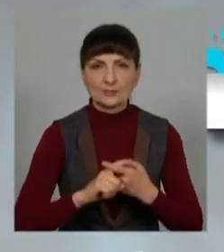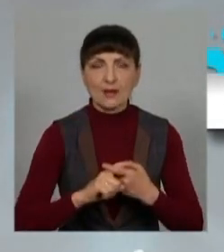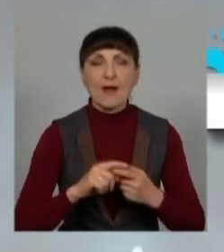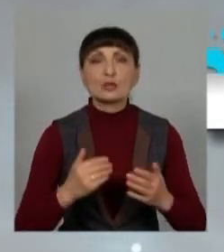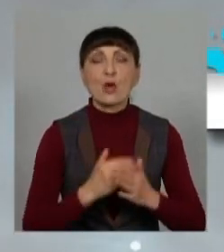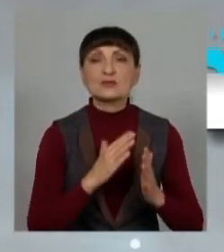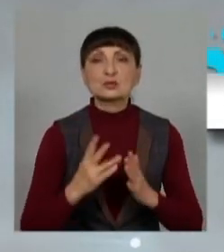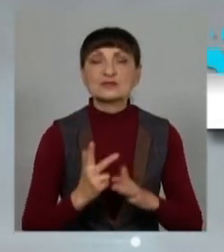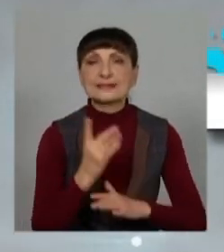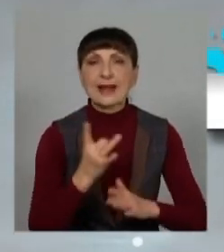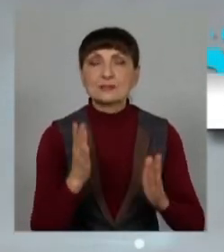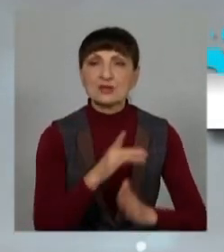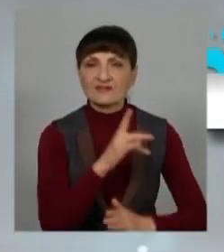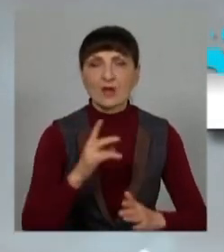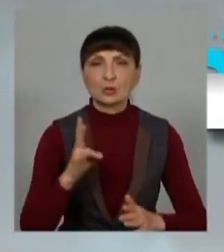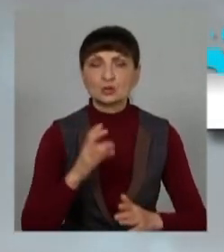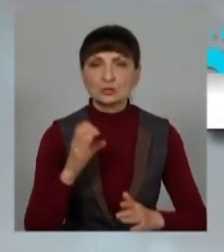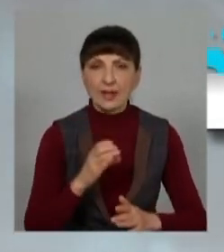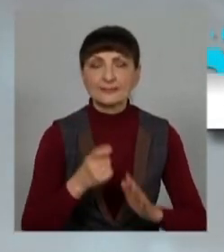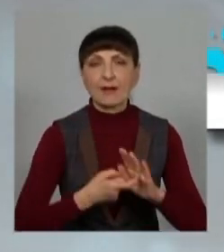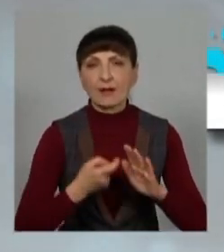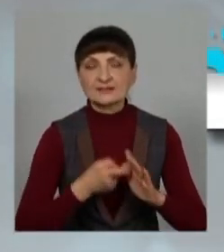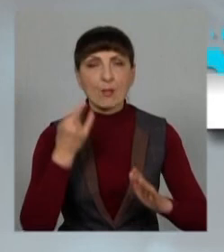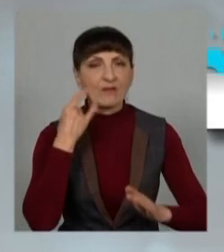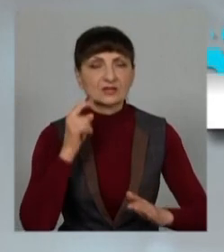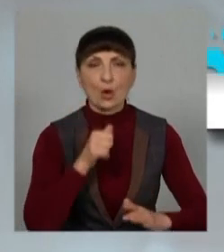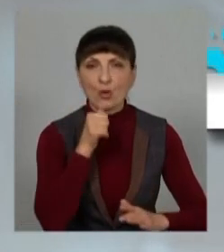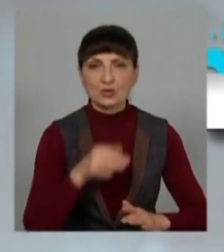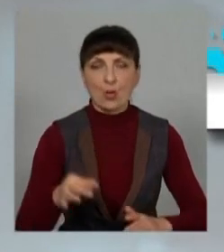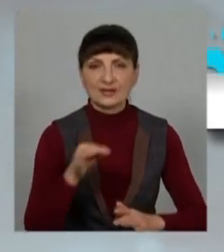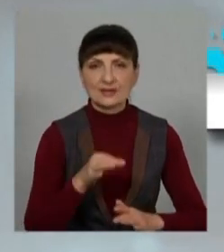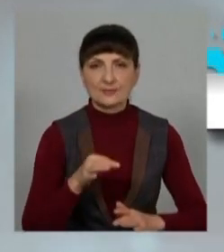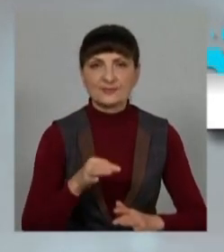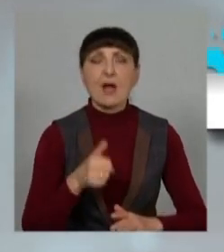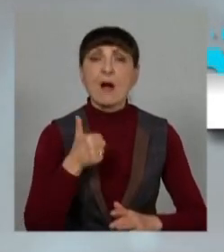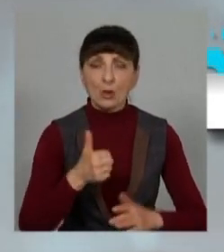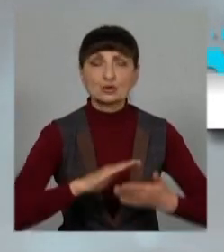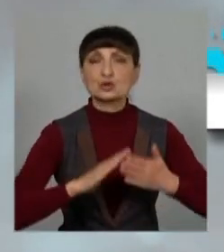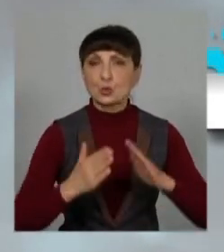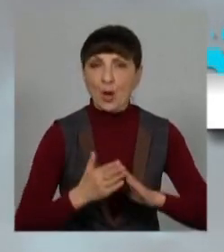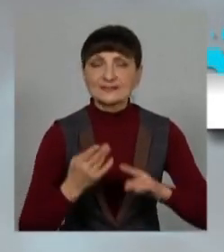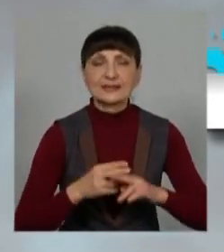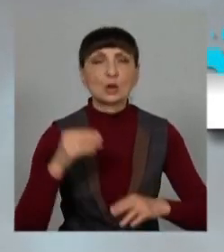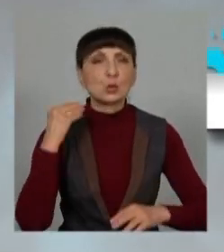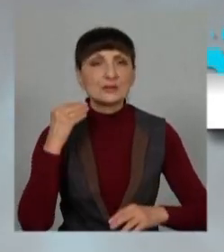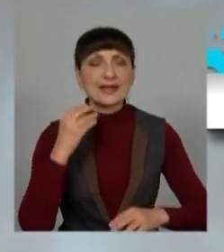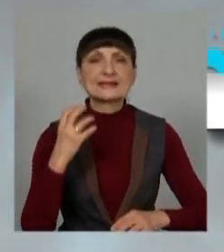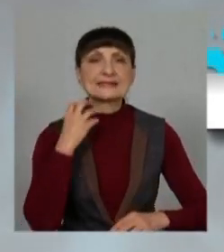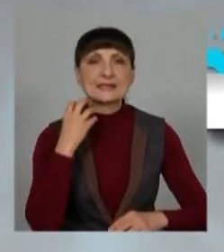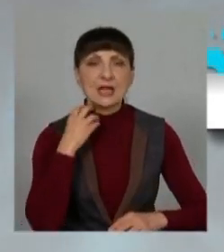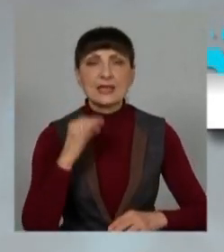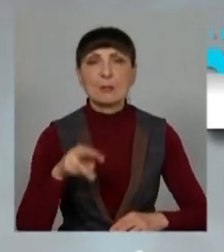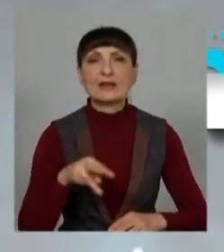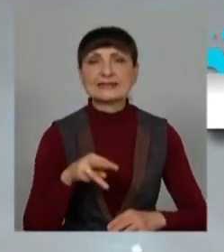новых случаев столице карагандинской павлодарской и костанайской областях хорошая пить ситуация в туркестанская к латинской и